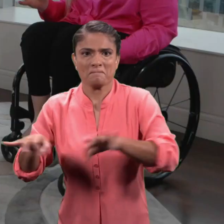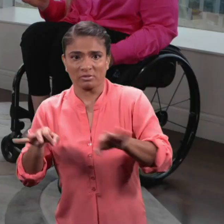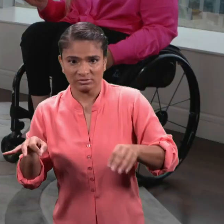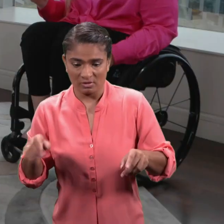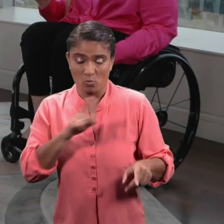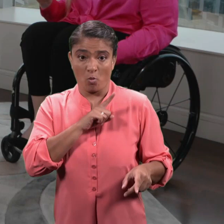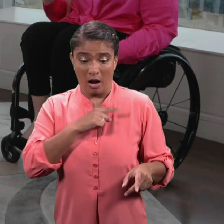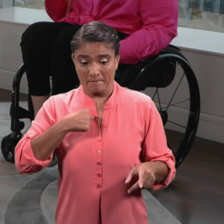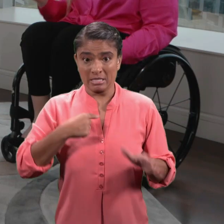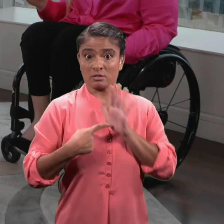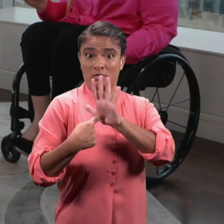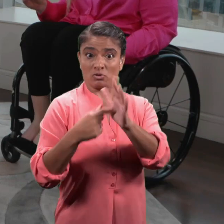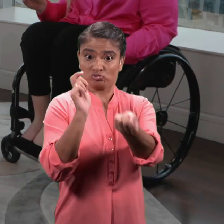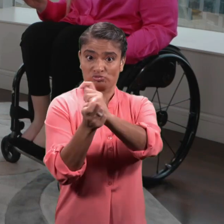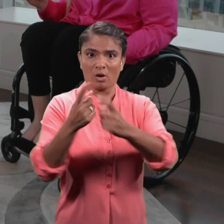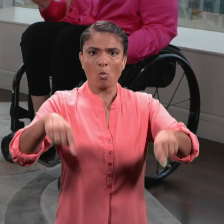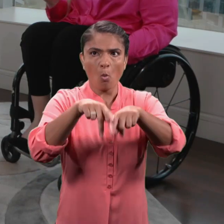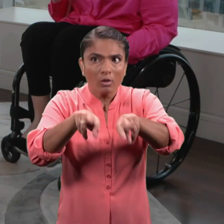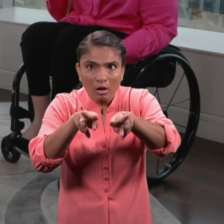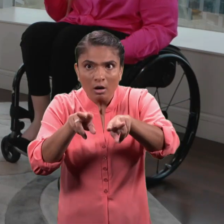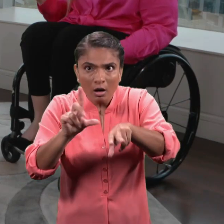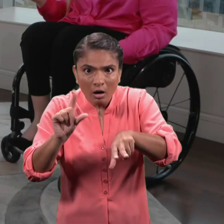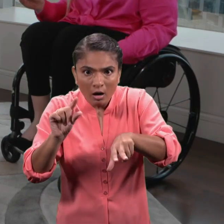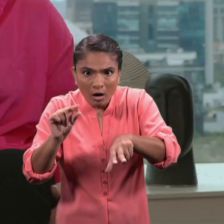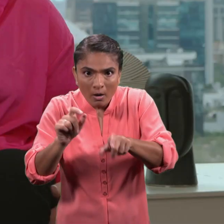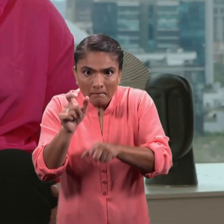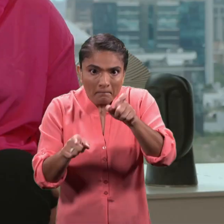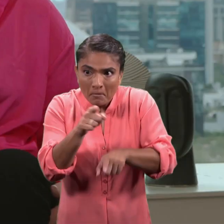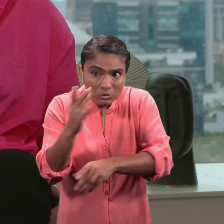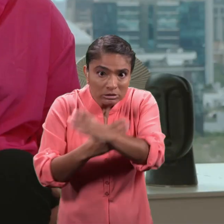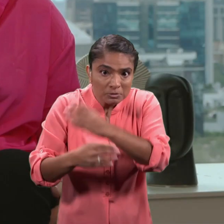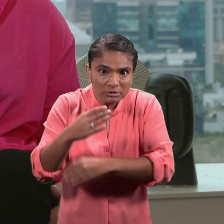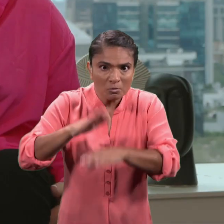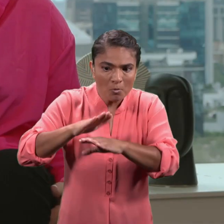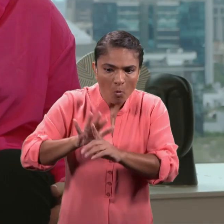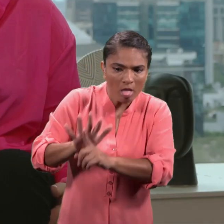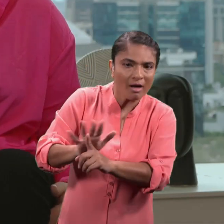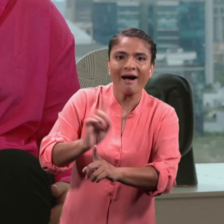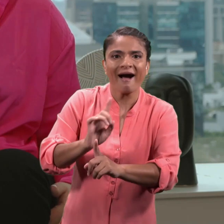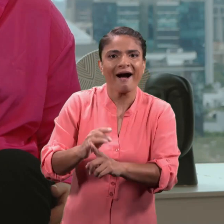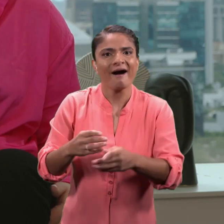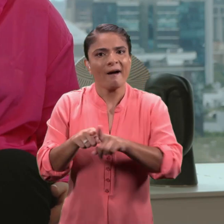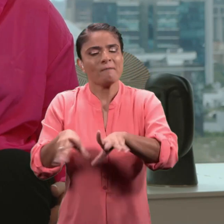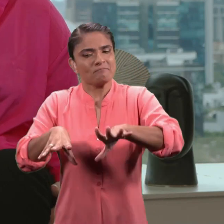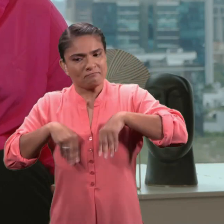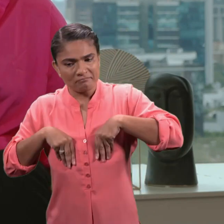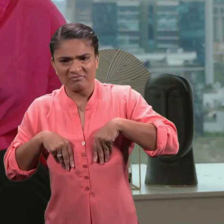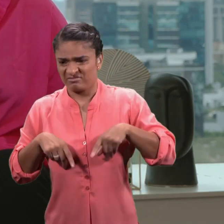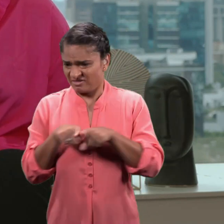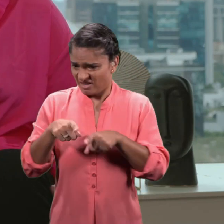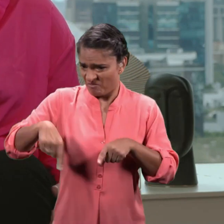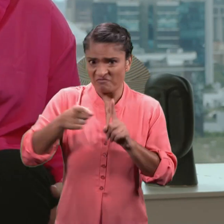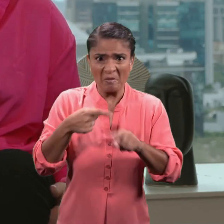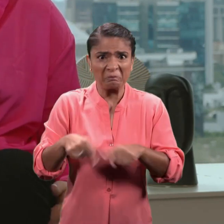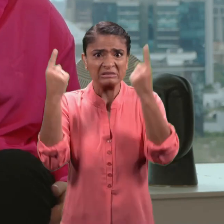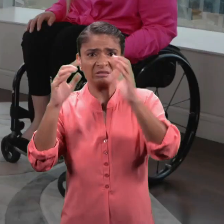verander. Ja. Want ek dink as die industrie verander en meer mense sien met disabilities, gaan mense in society minder na ons kyk as ons van 'n